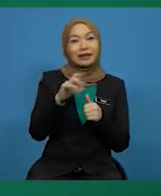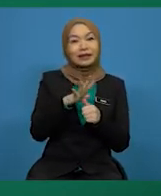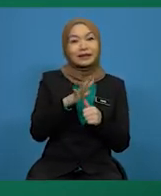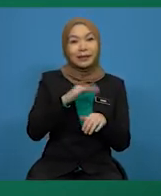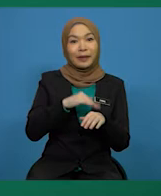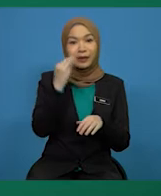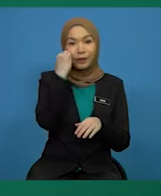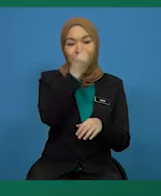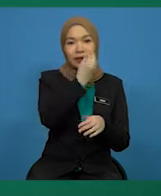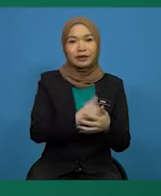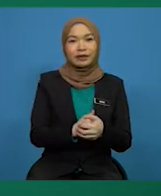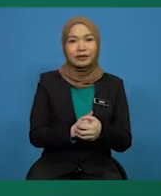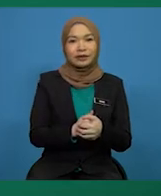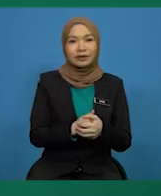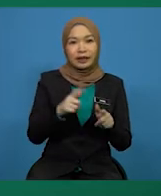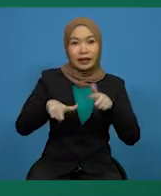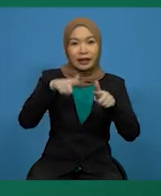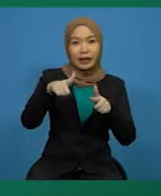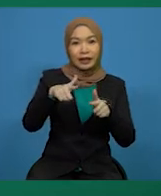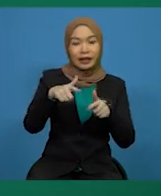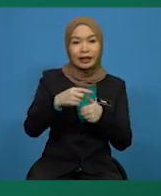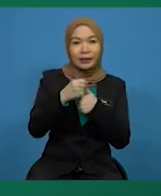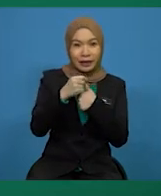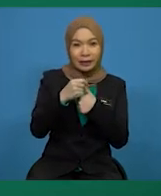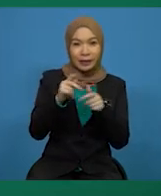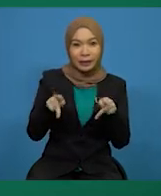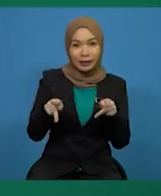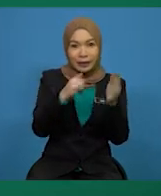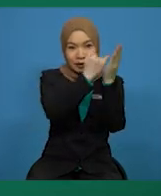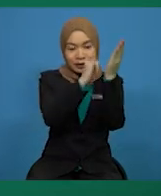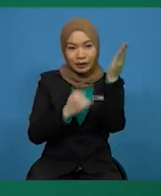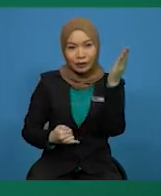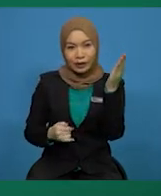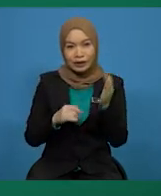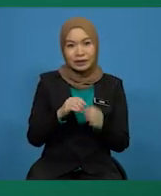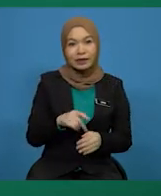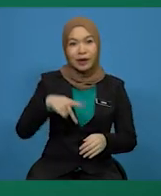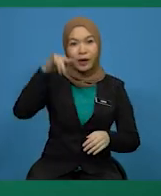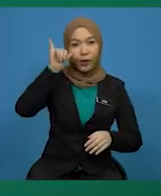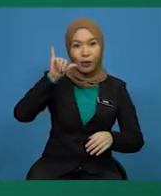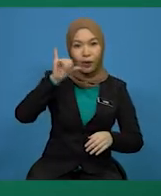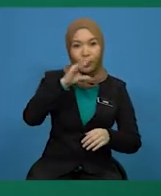bunga. Langkah pertama, pelajar melukis paksi Y dengan